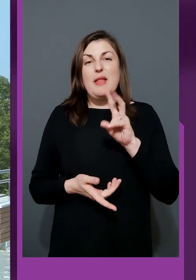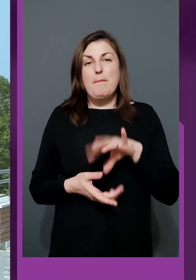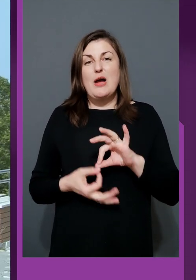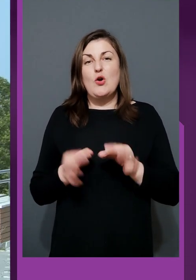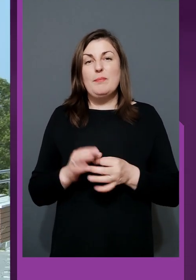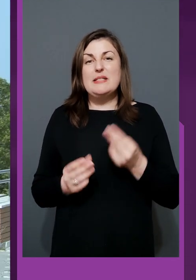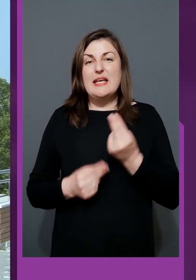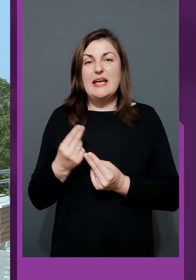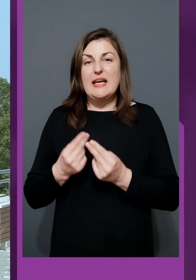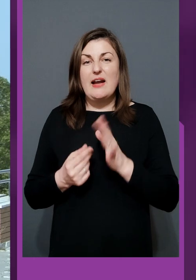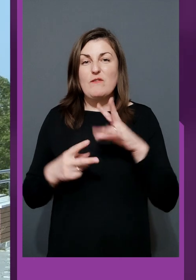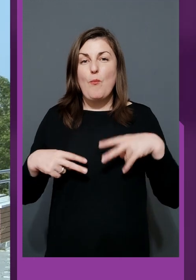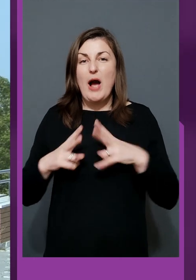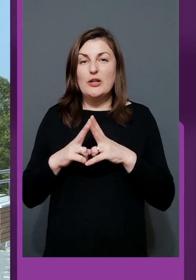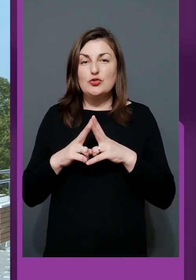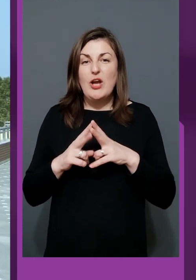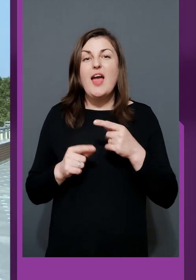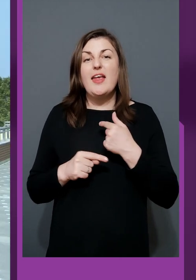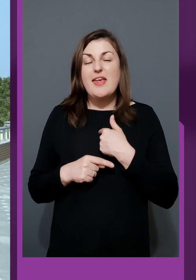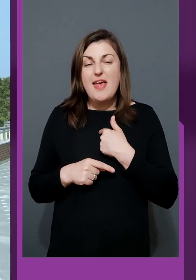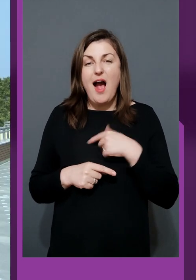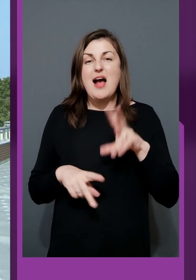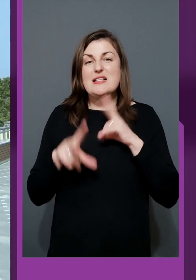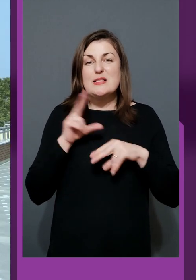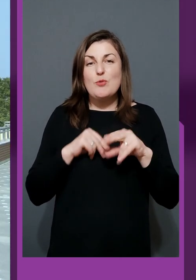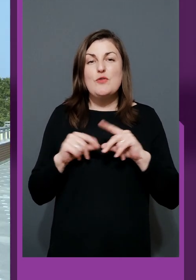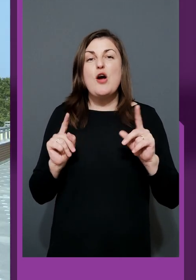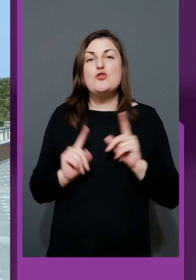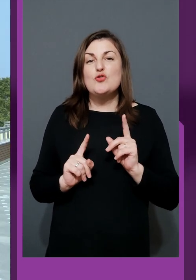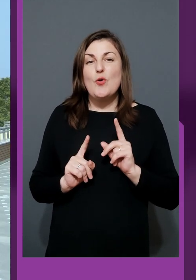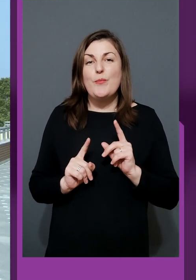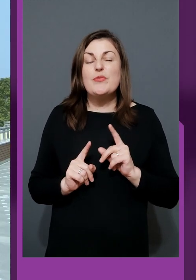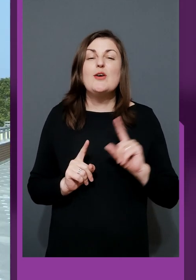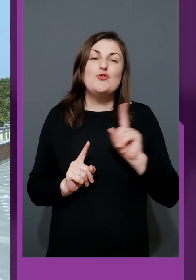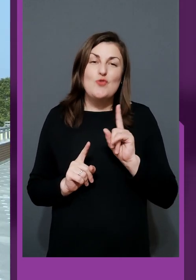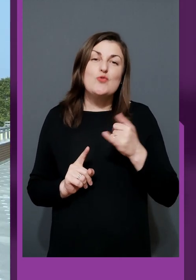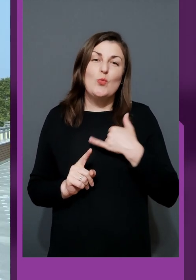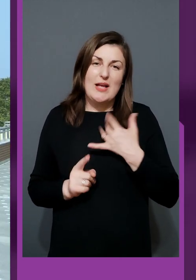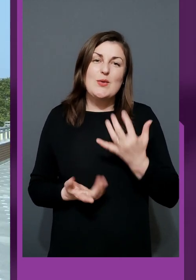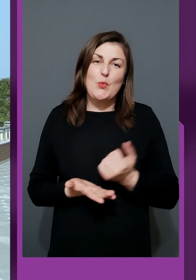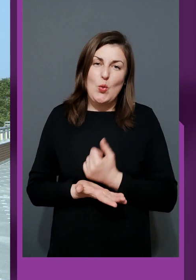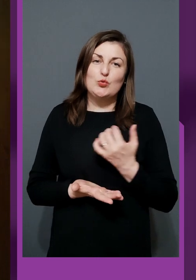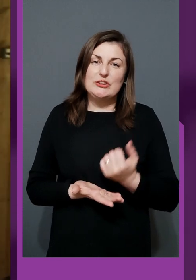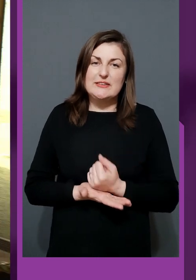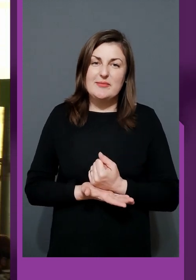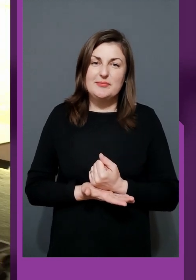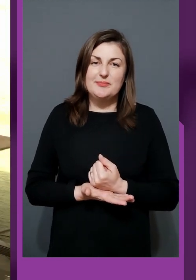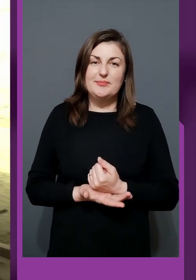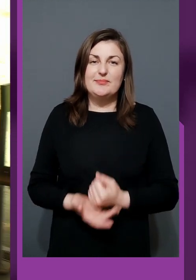на паралімпійських іграх в Парижі я сподіваюсь що щось у нас получиться